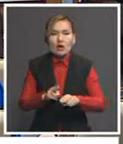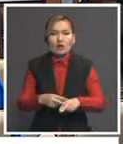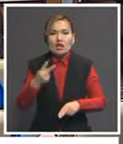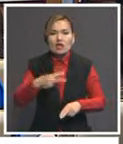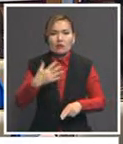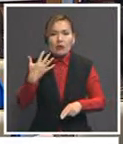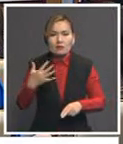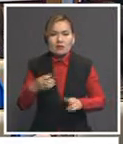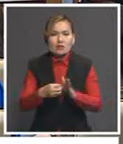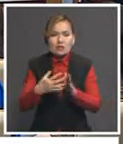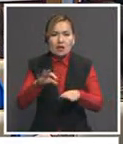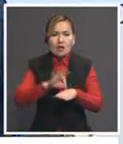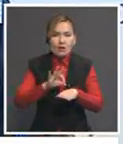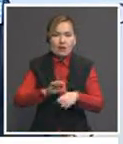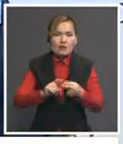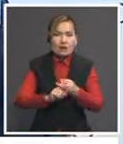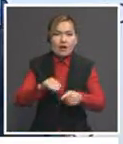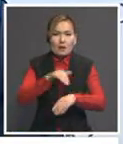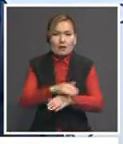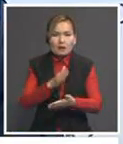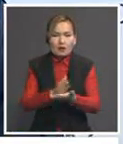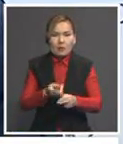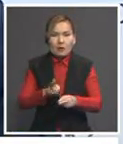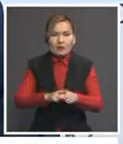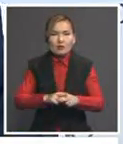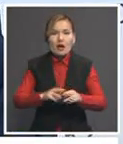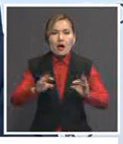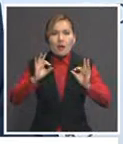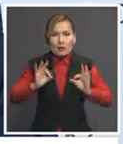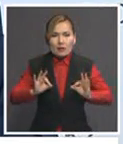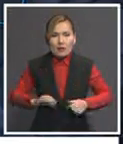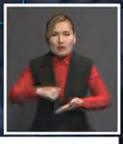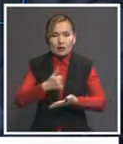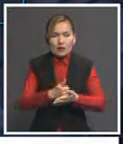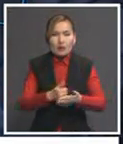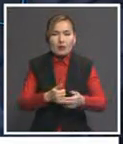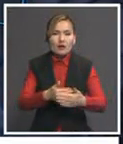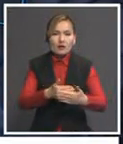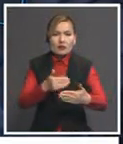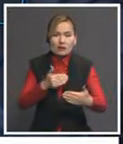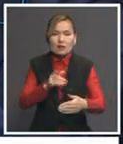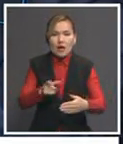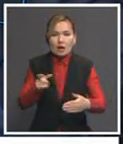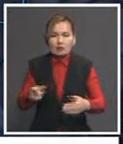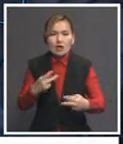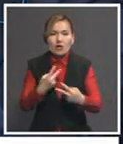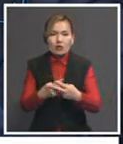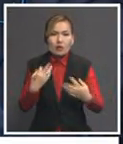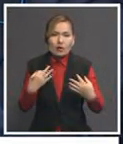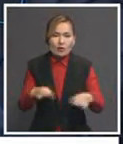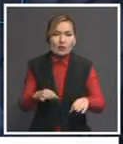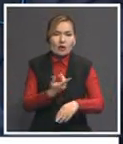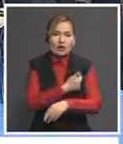ауруына шалдыққан адам бар. Бас прокурор оларды мерзімнен бұрын босату үшін құзырлы органдарға науқастар тізімін қайта қарауды